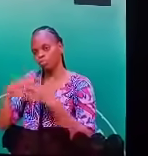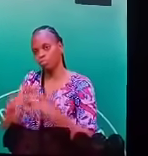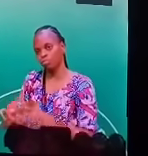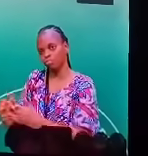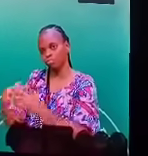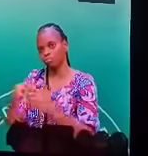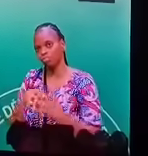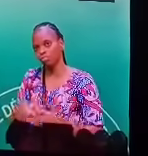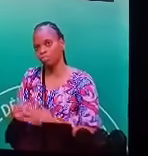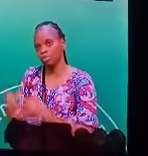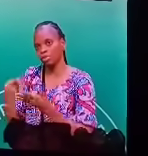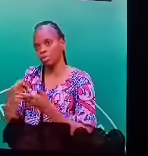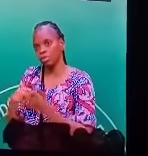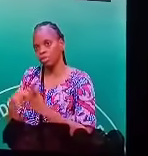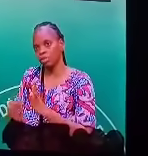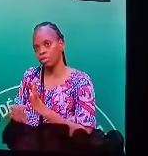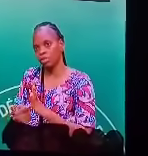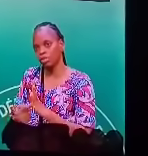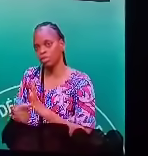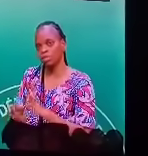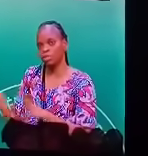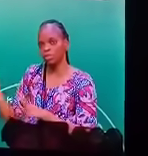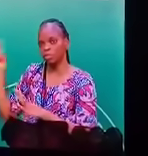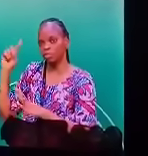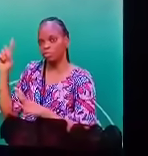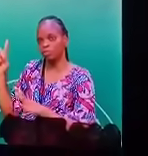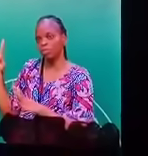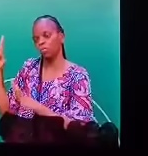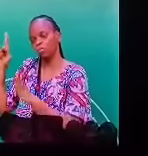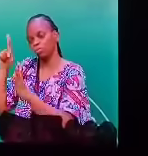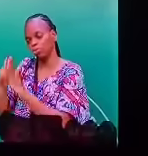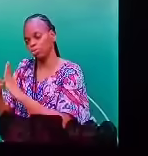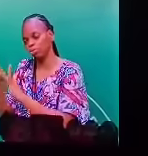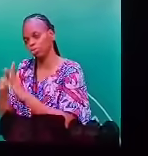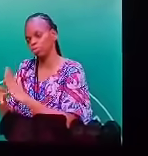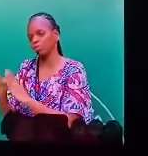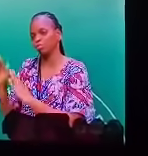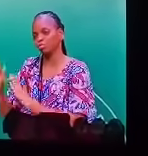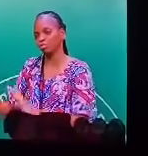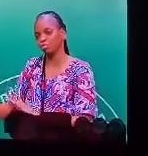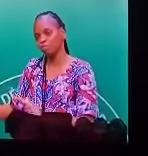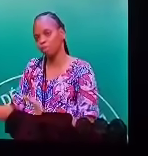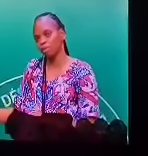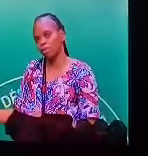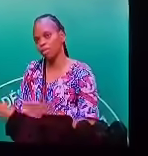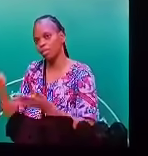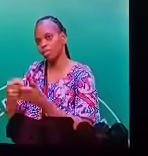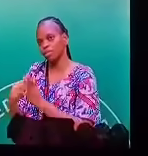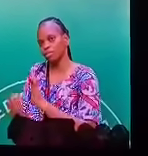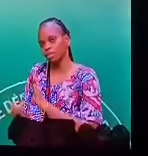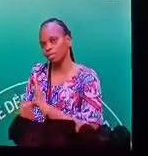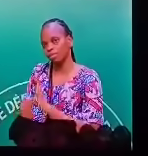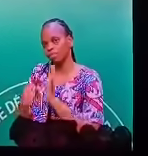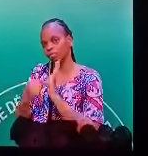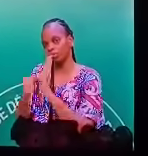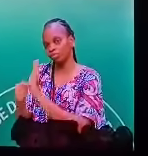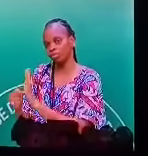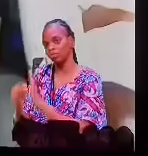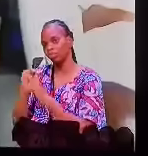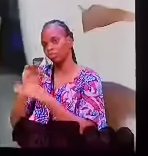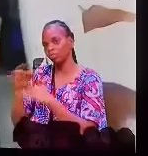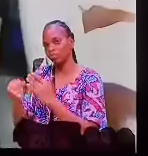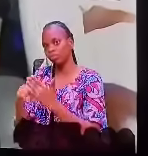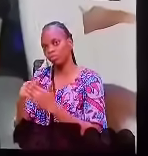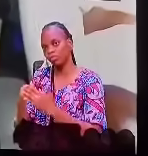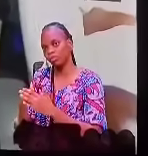des enfants au sein du mouvement terroriste du M23, et tous ces travers ne pouvaient pas justifier d'aucune manière, en tout cas les personnes